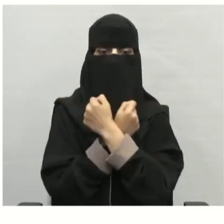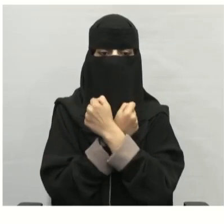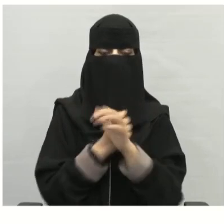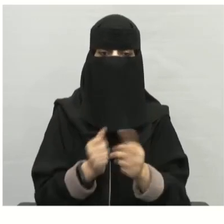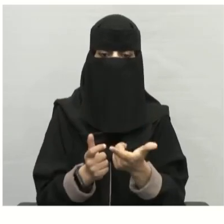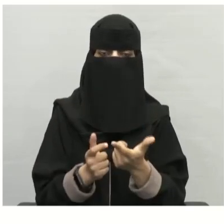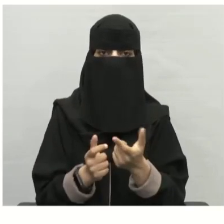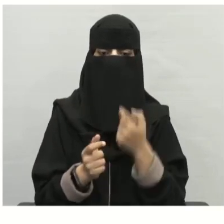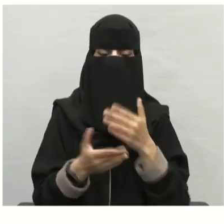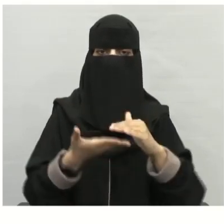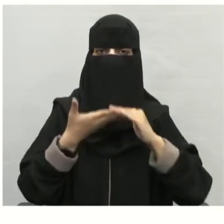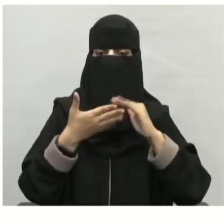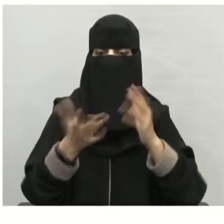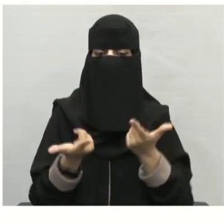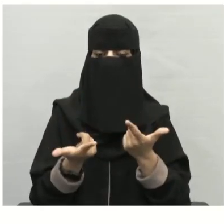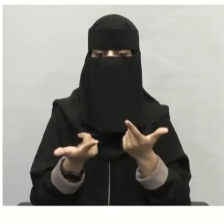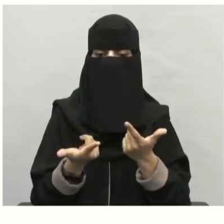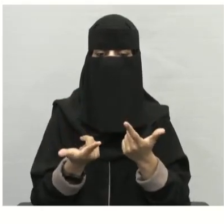التي تساعد